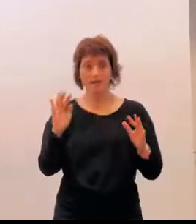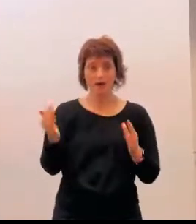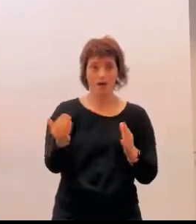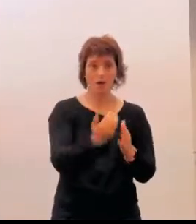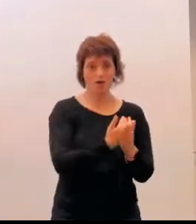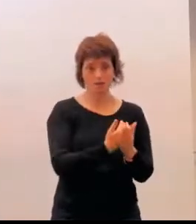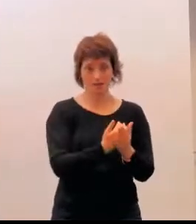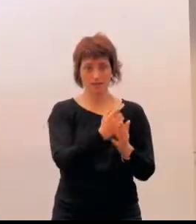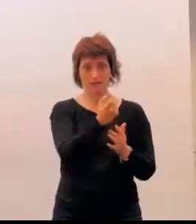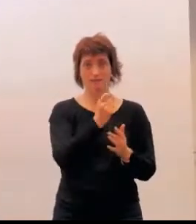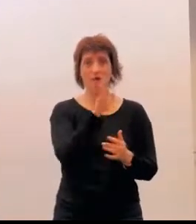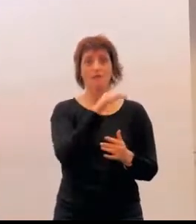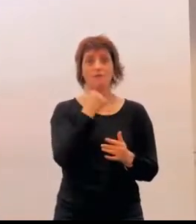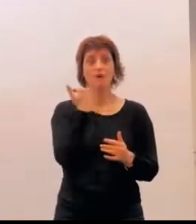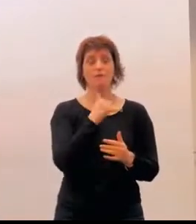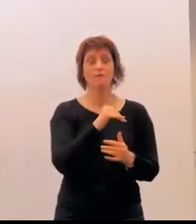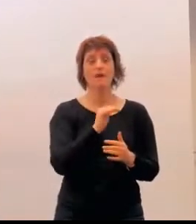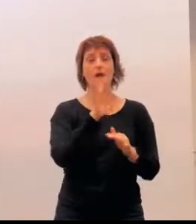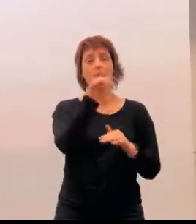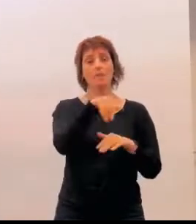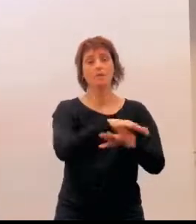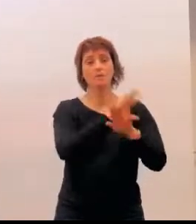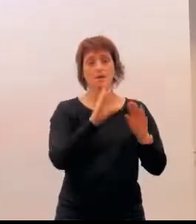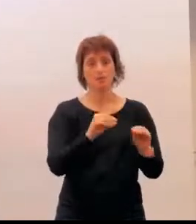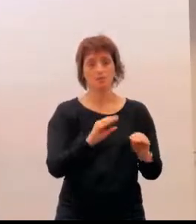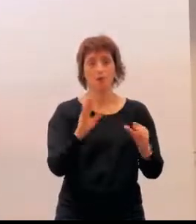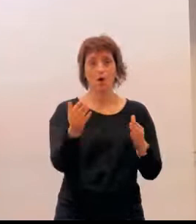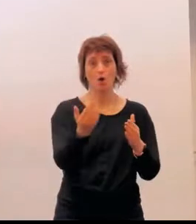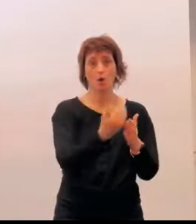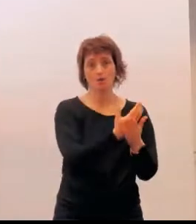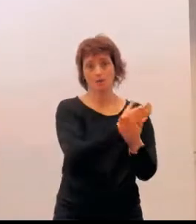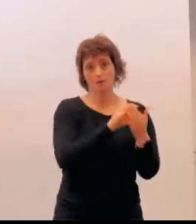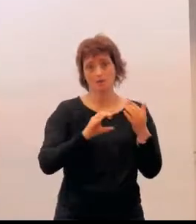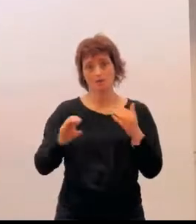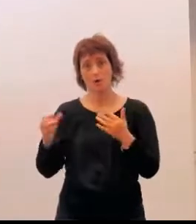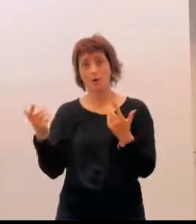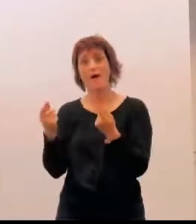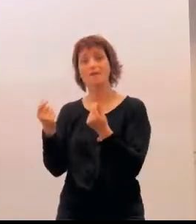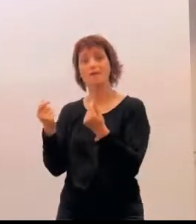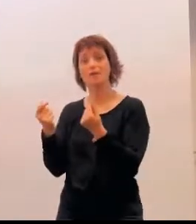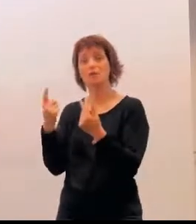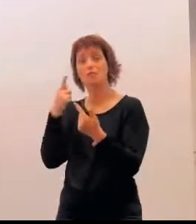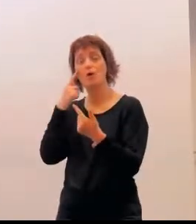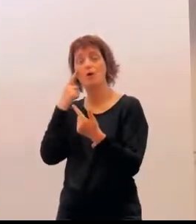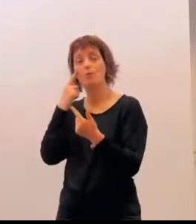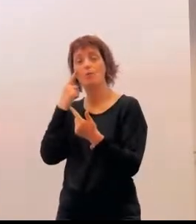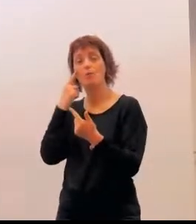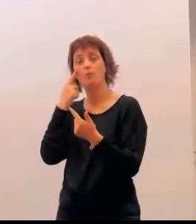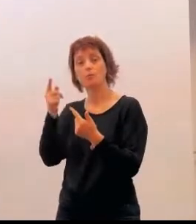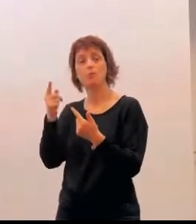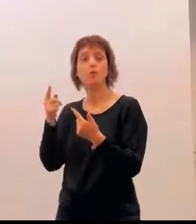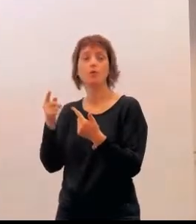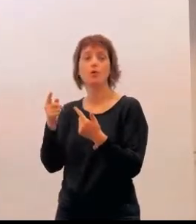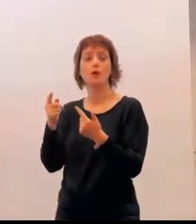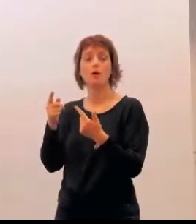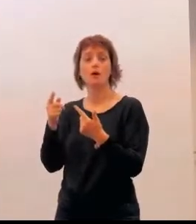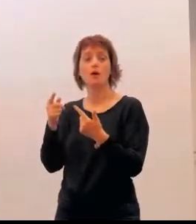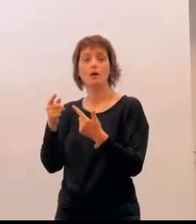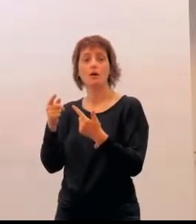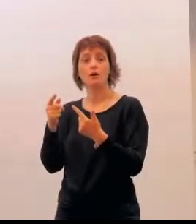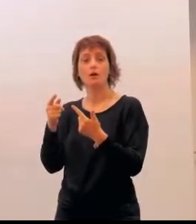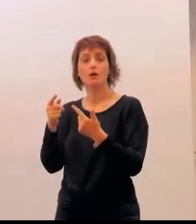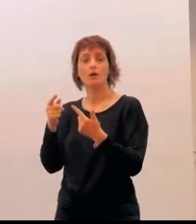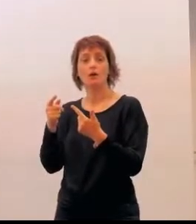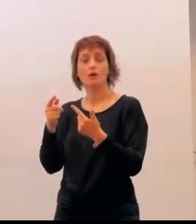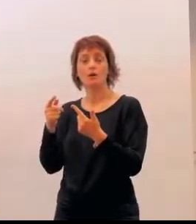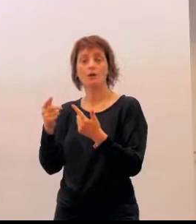forfait post-stationnement. Ces recettes seront affectées au financement des opérations en lien avec les mobilités